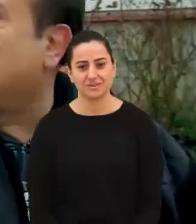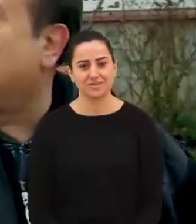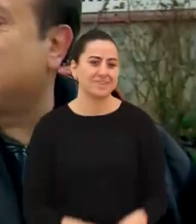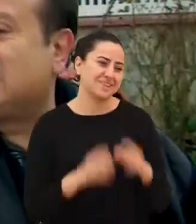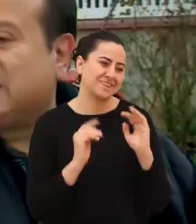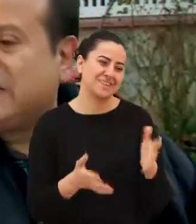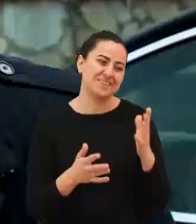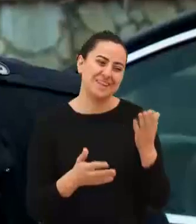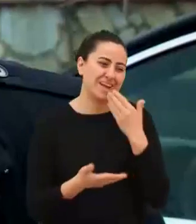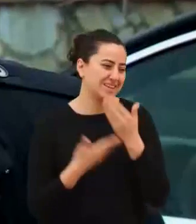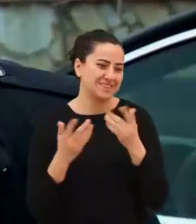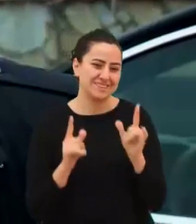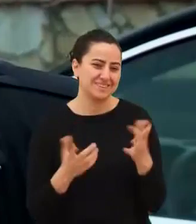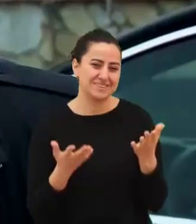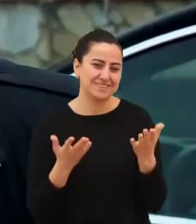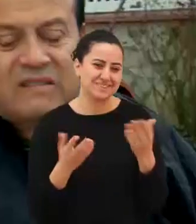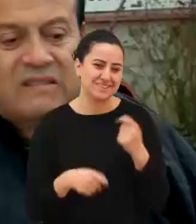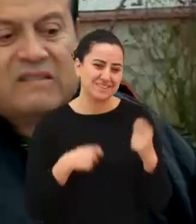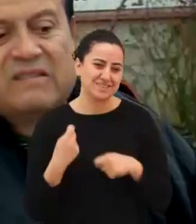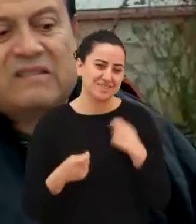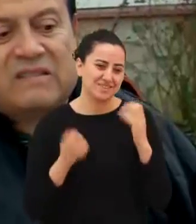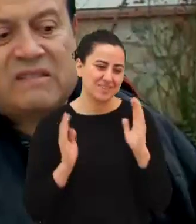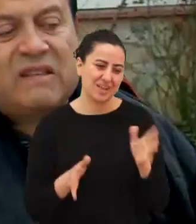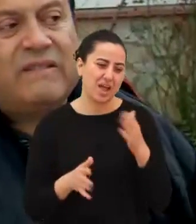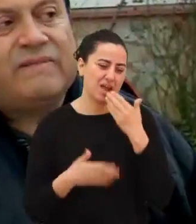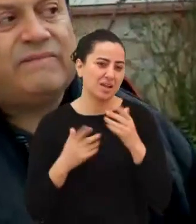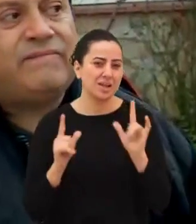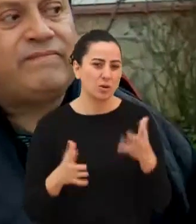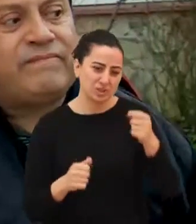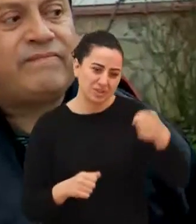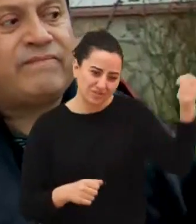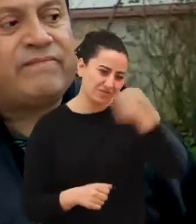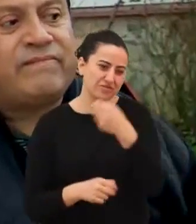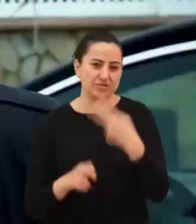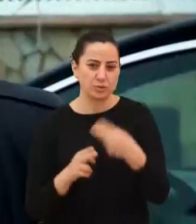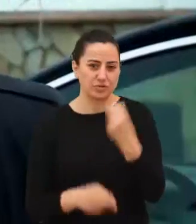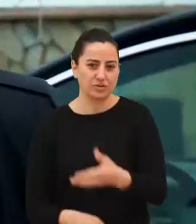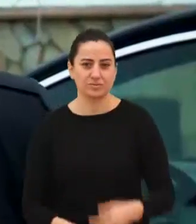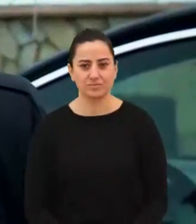Sen ne anlatıyorsun ya Nurhan? Saçma saçma yaptığın saçmalıkları anlatacağına çantayı versene.